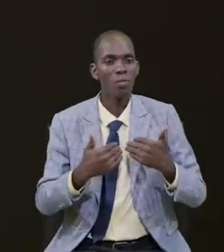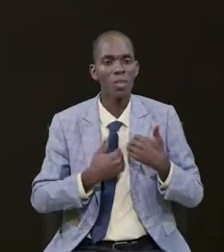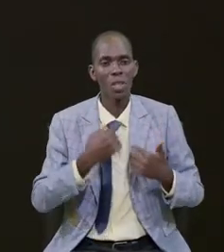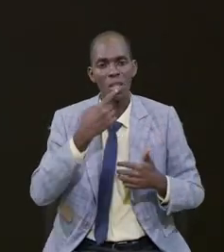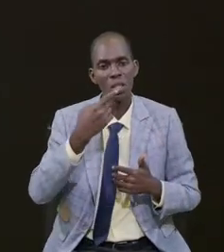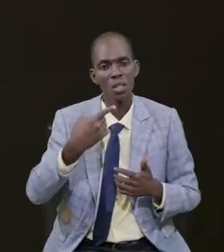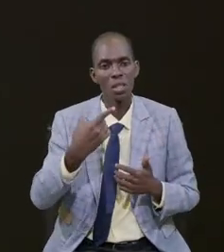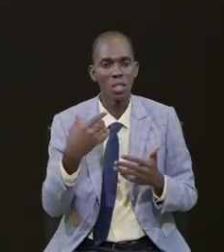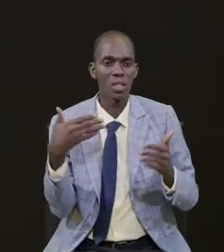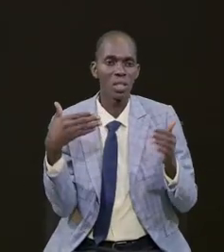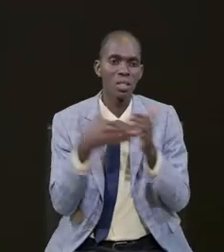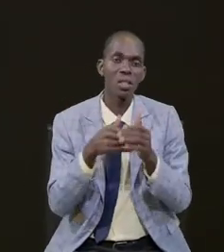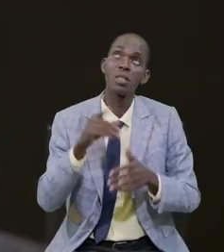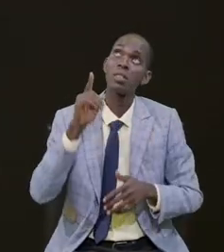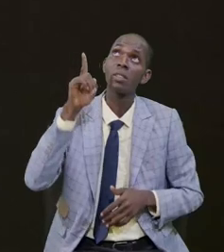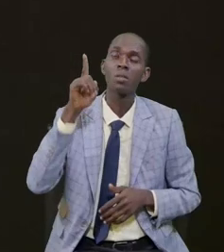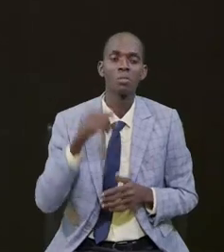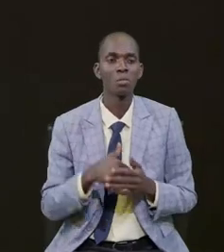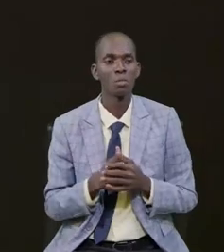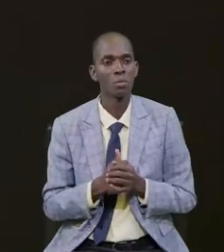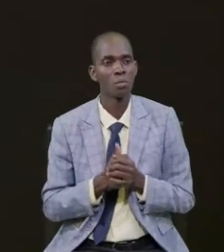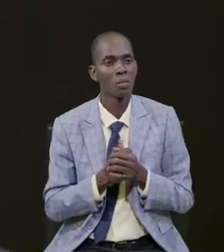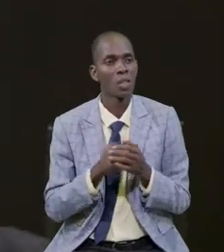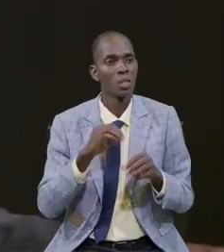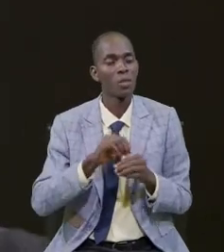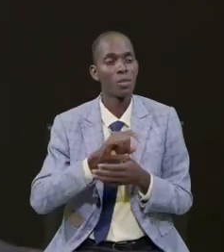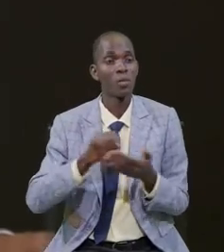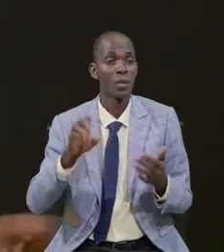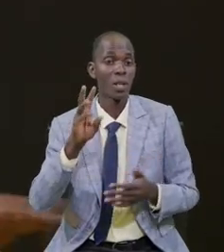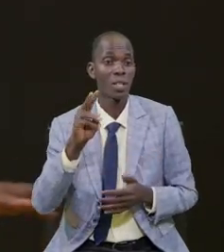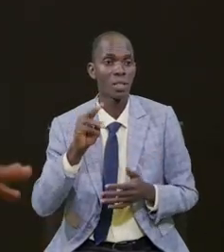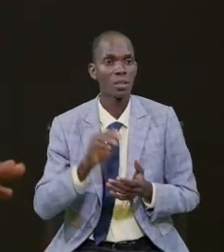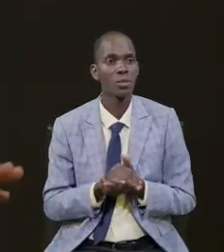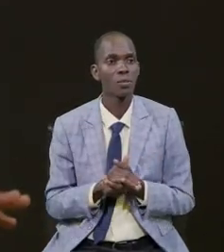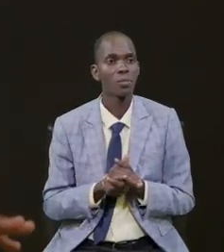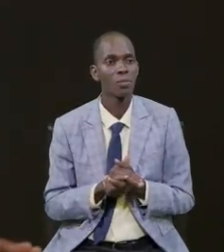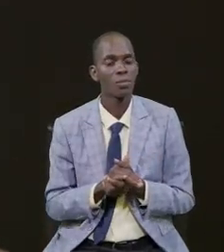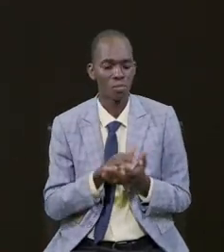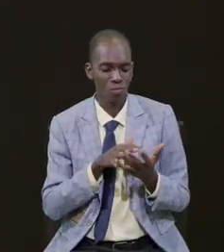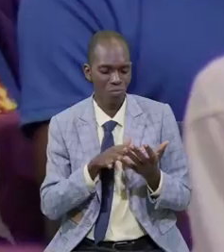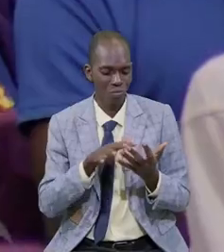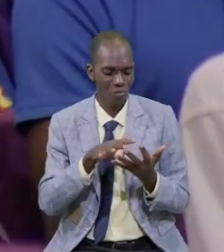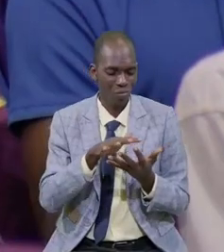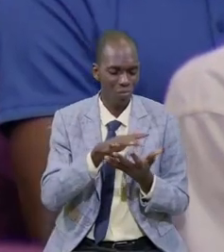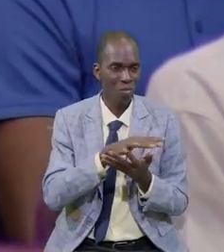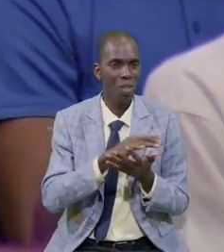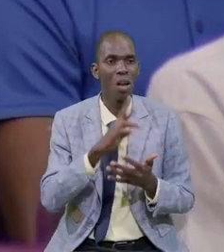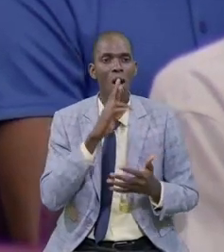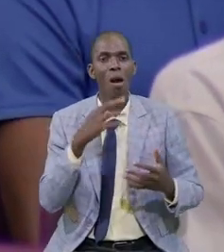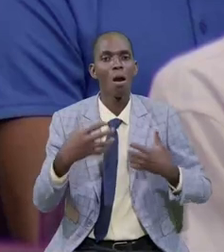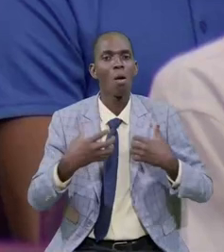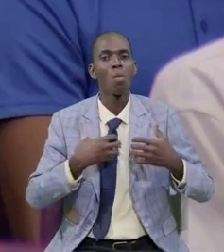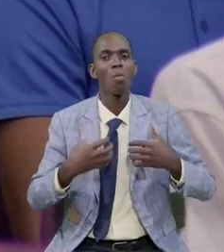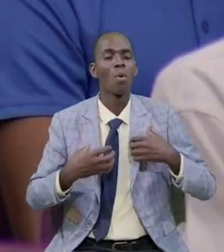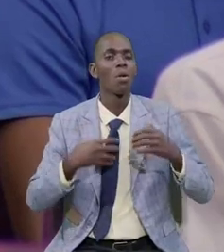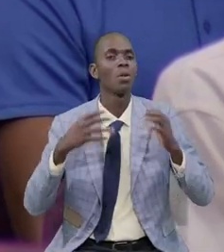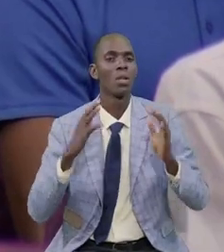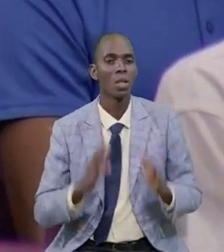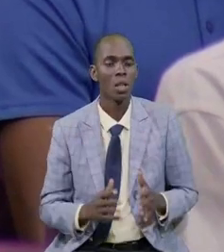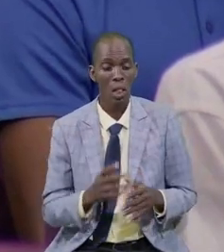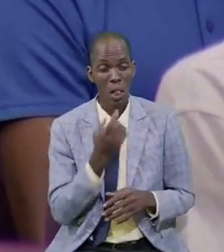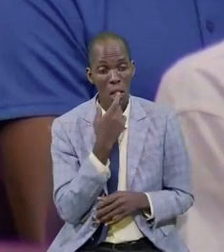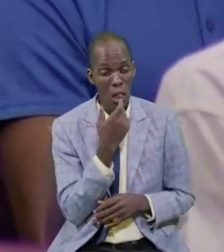qu'ils ont commis et de toutes les paroles injurieuses qu'on proférait contre lui des pécheurs impies. 16. Ce